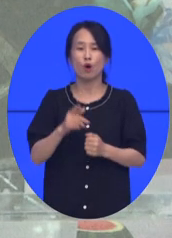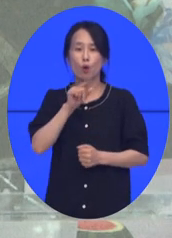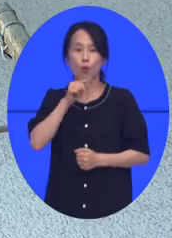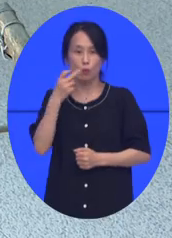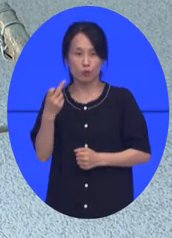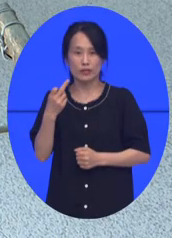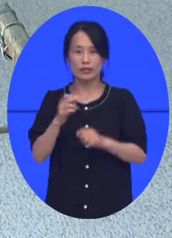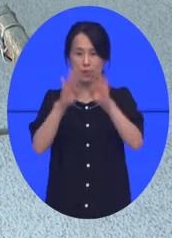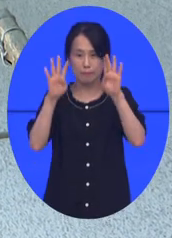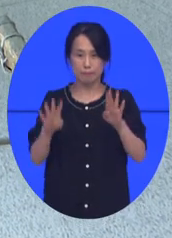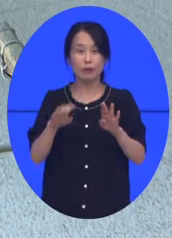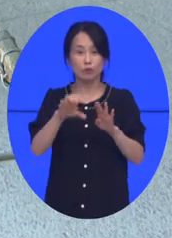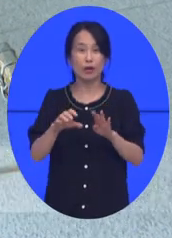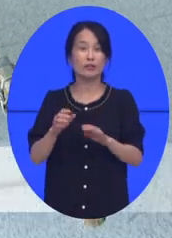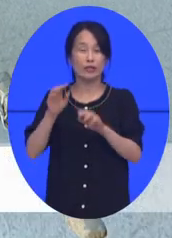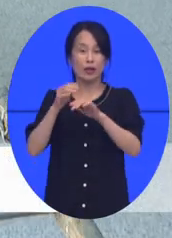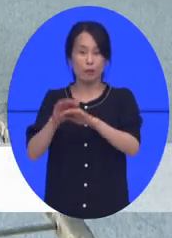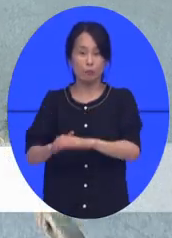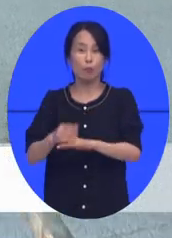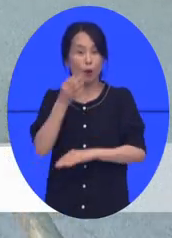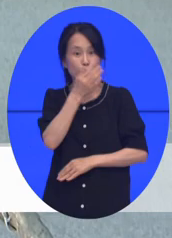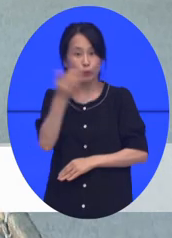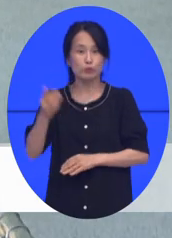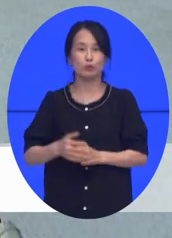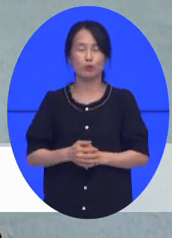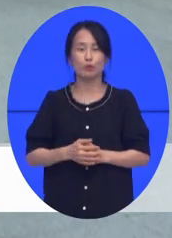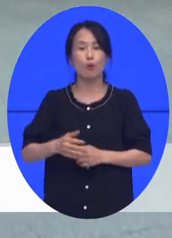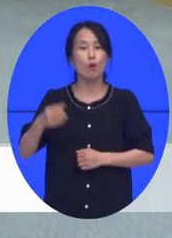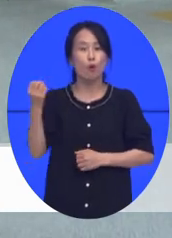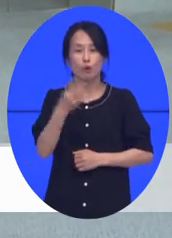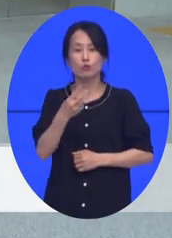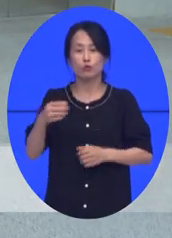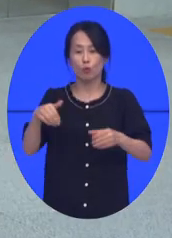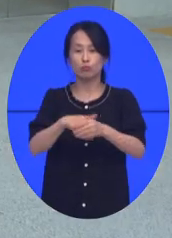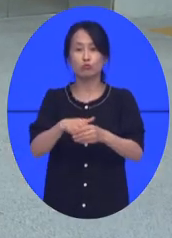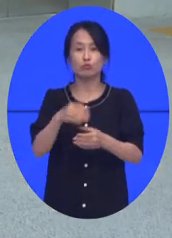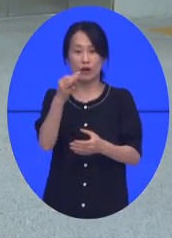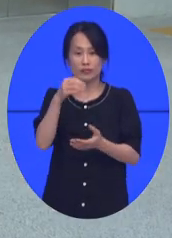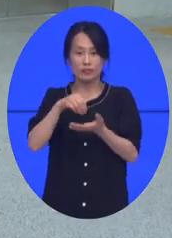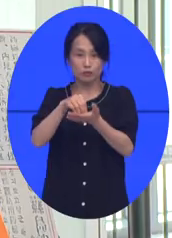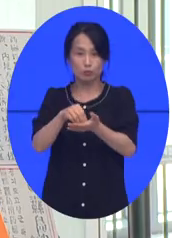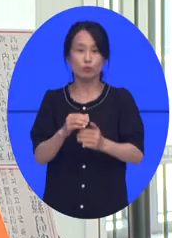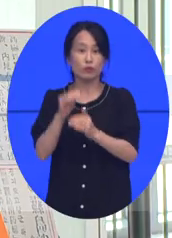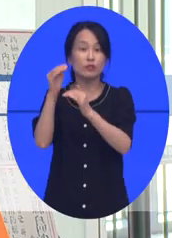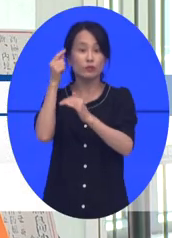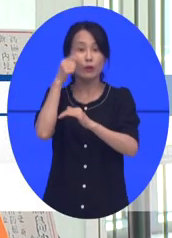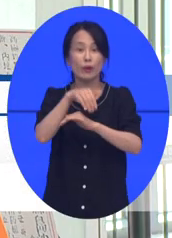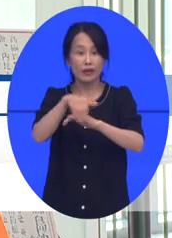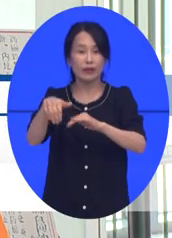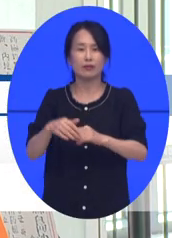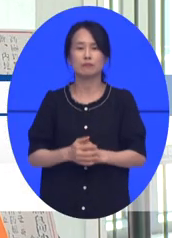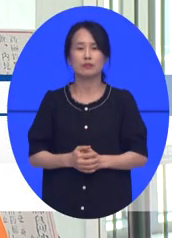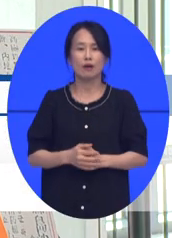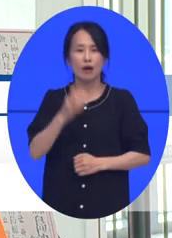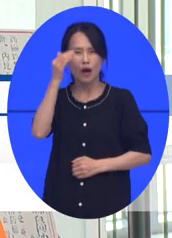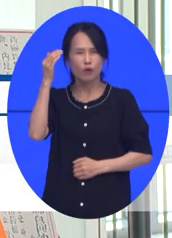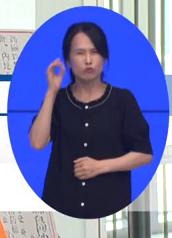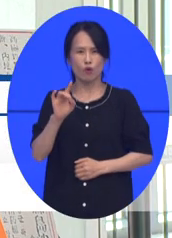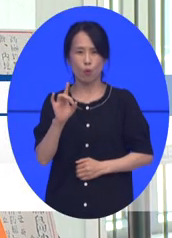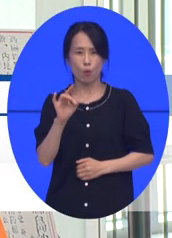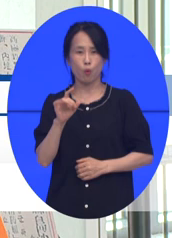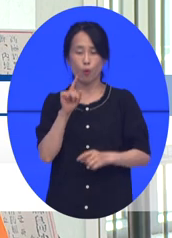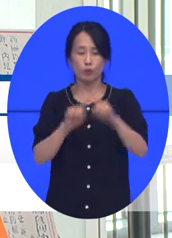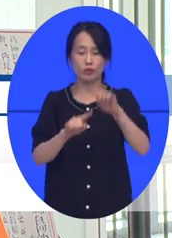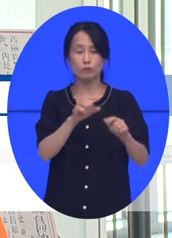전시하기로 한 겁니다 여기에 그치지 않고 문화재 등록도 추진할 계획입니다 국내 유일의 목조로